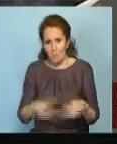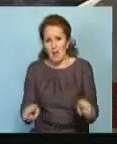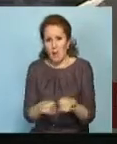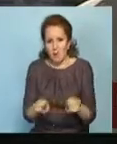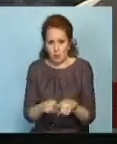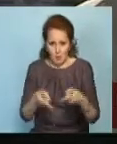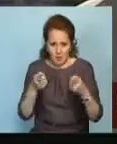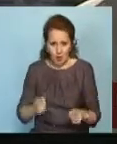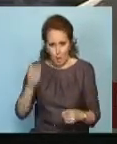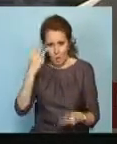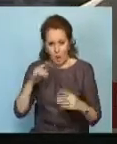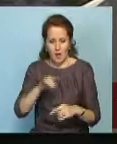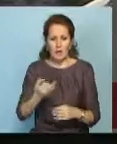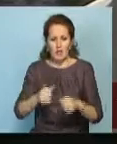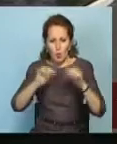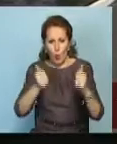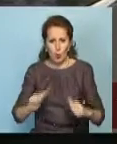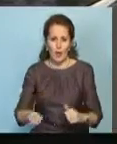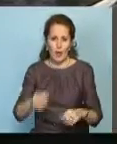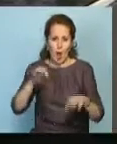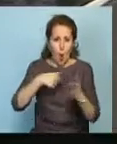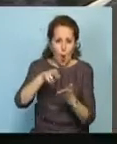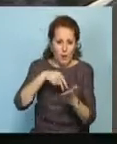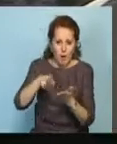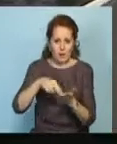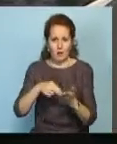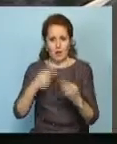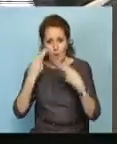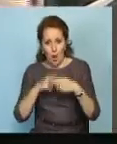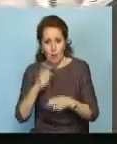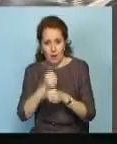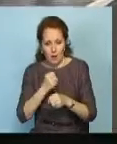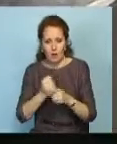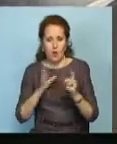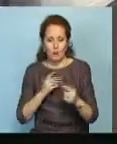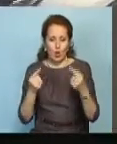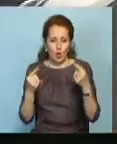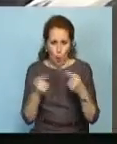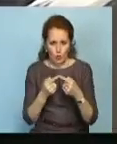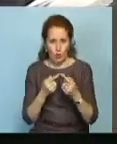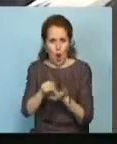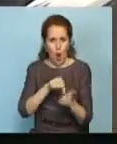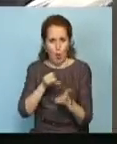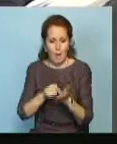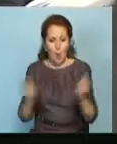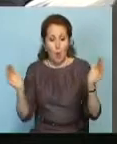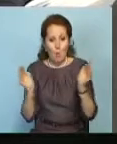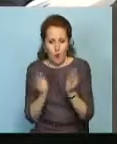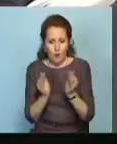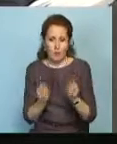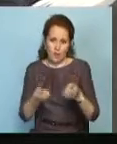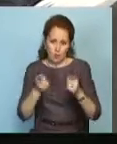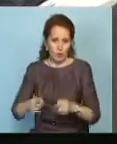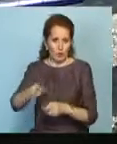И структура, и окраска, и технологии изготовления. Они должны быть точные копии, уменьшенные настоящих моделей, летающих точно